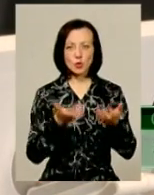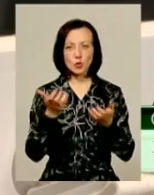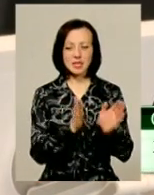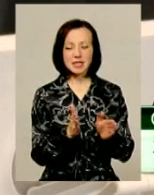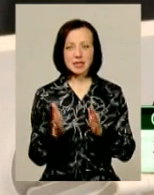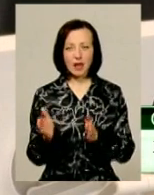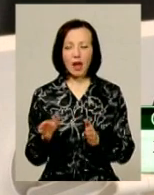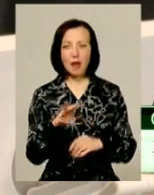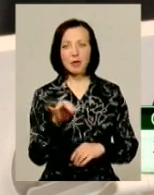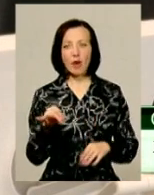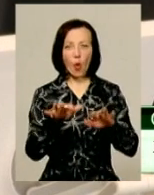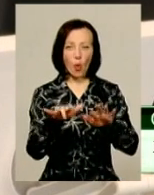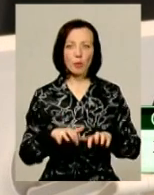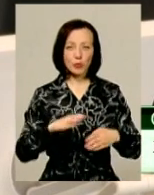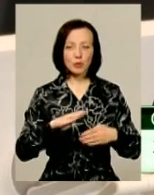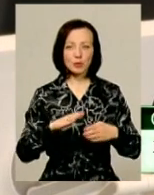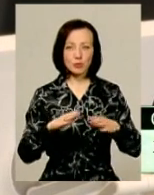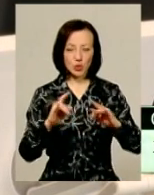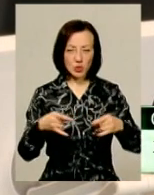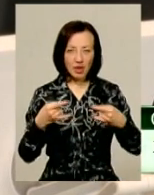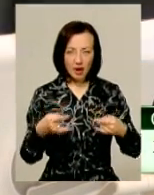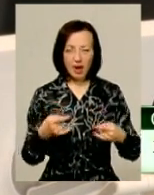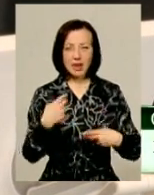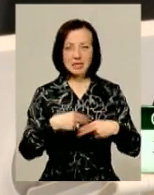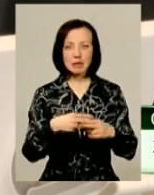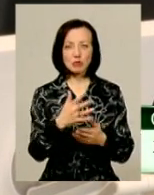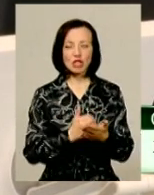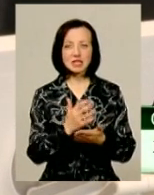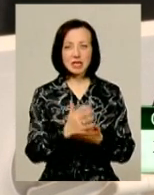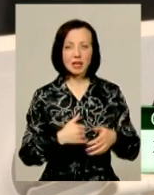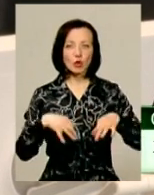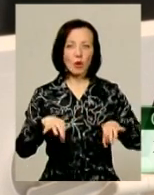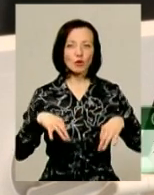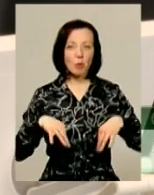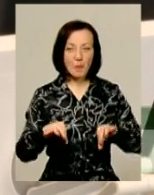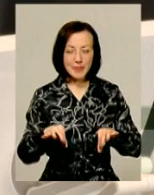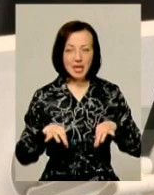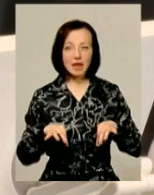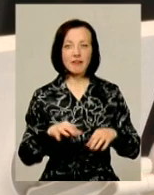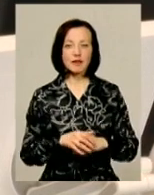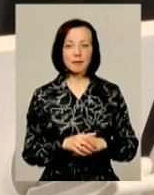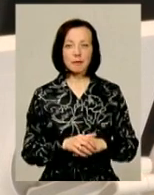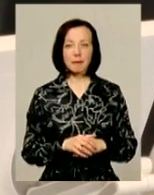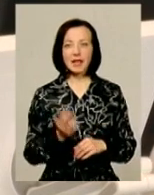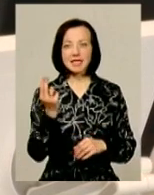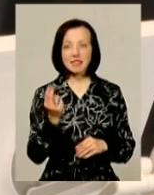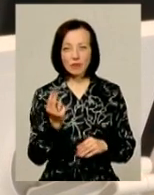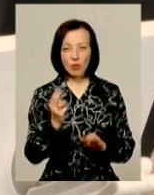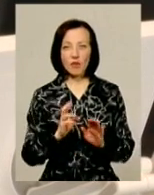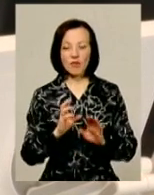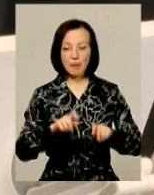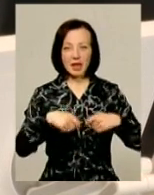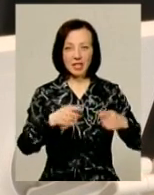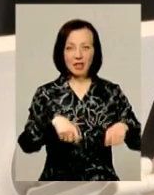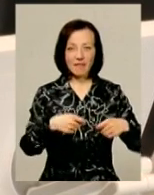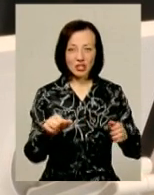системи, комп'ютера, запчастини до автомобілів, цифрові